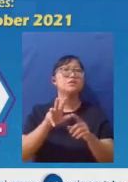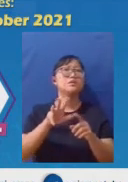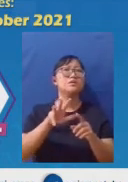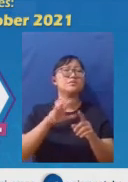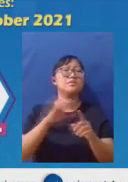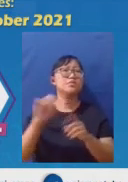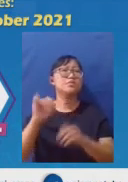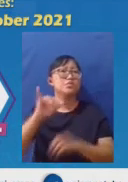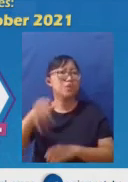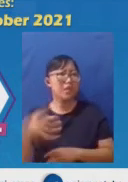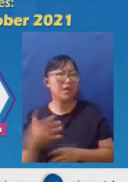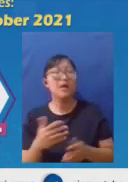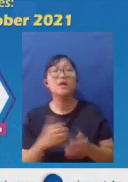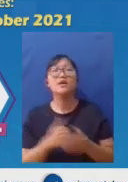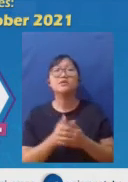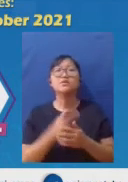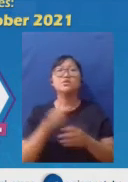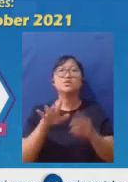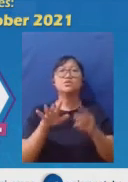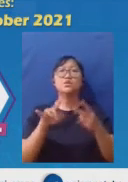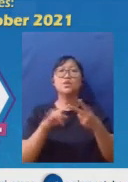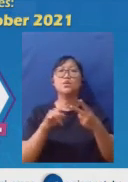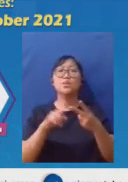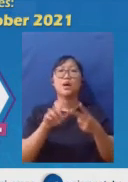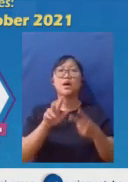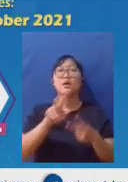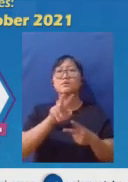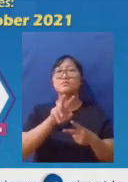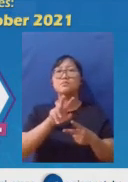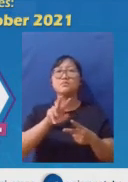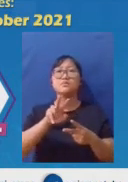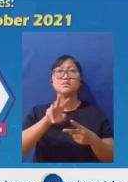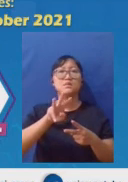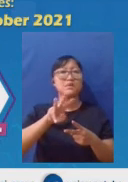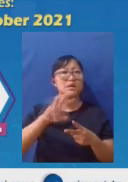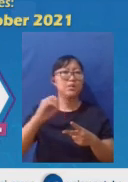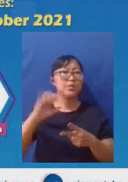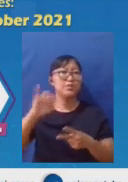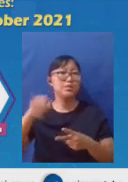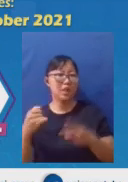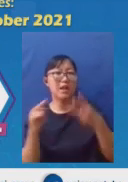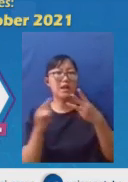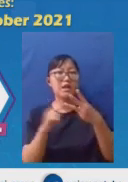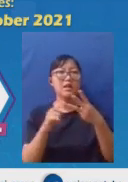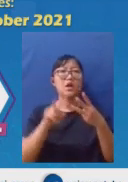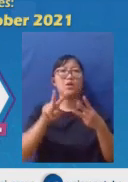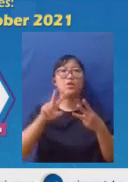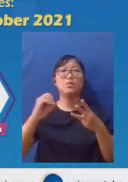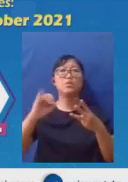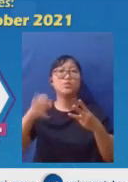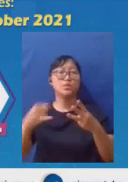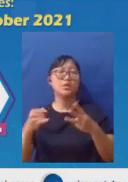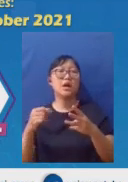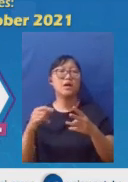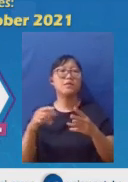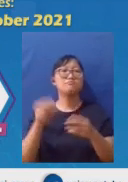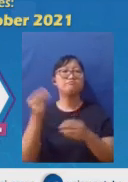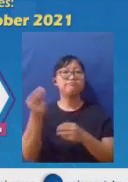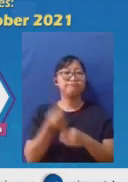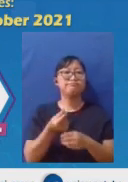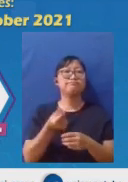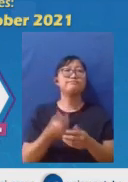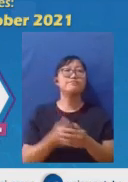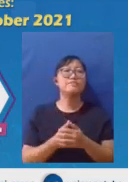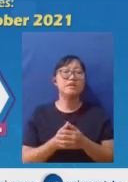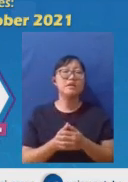untuk pemenang ketiga adalah uang tunai sebesar 20 juta rupiah. Dan tidak hanya itu, Anda juga berkesempatan untuk update